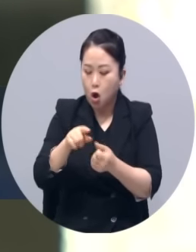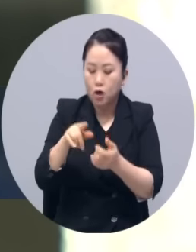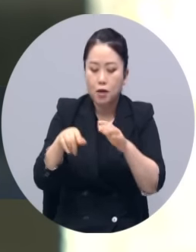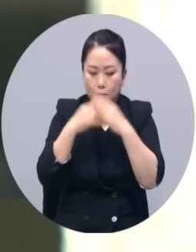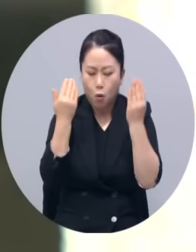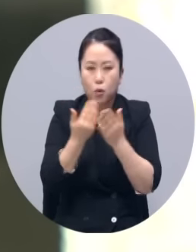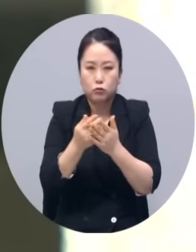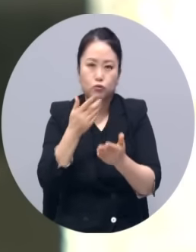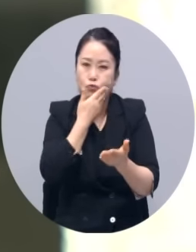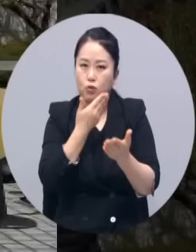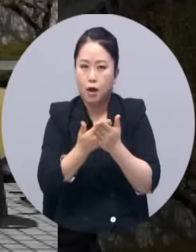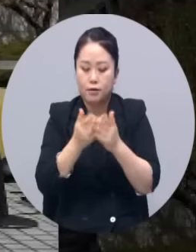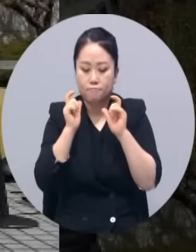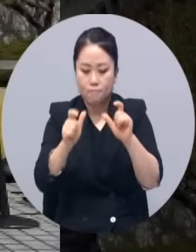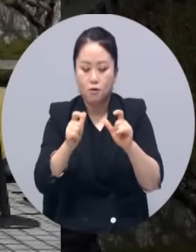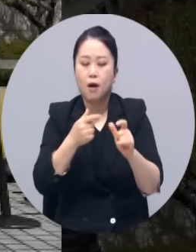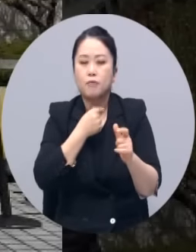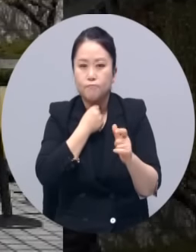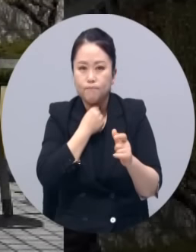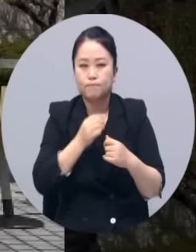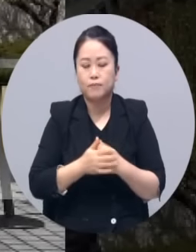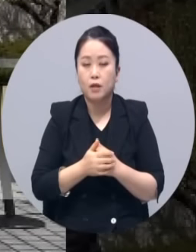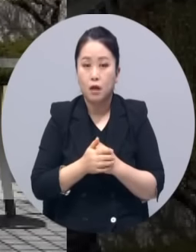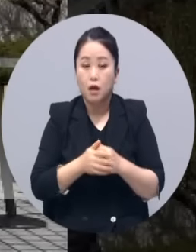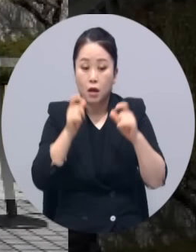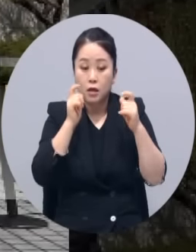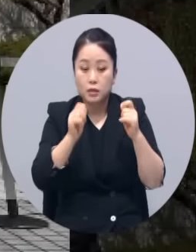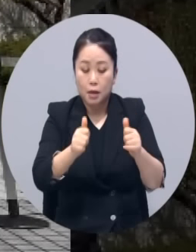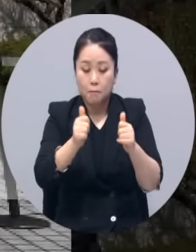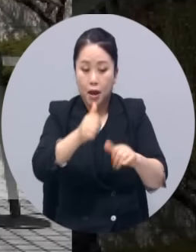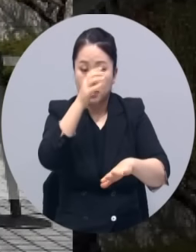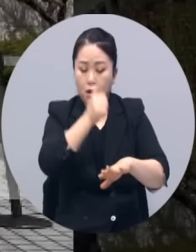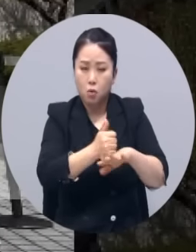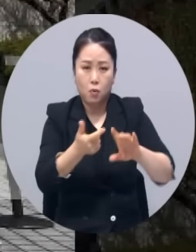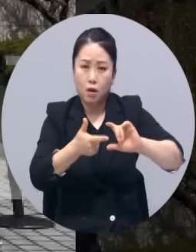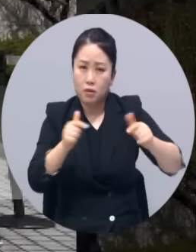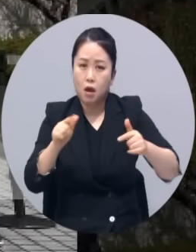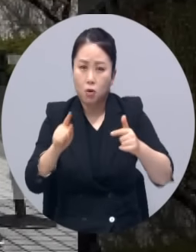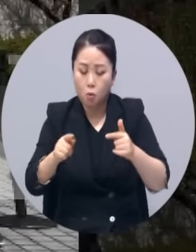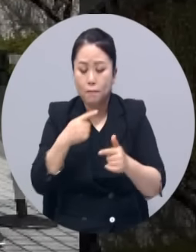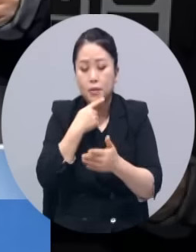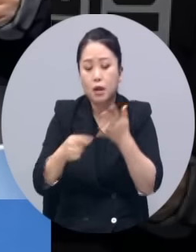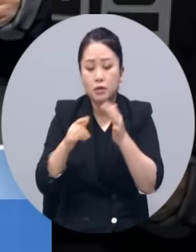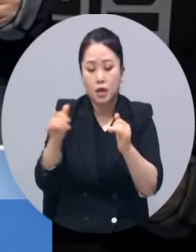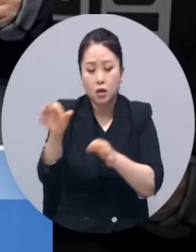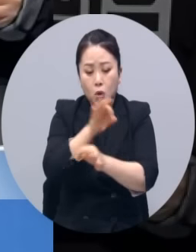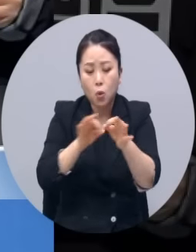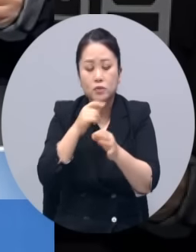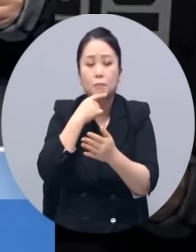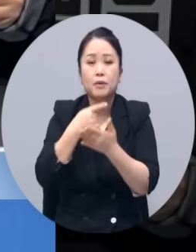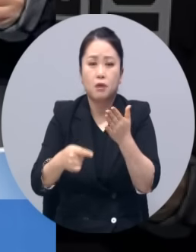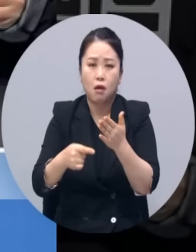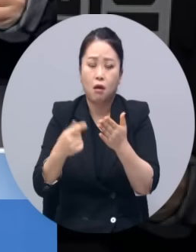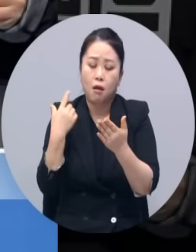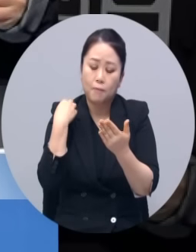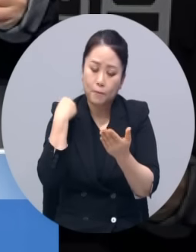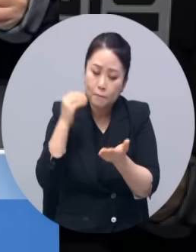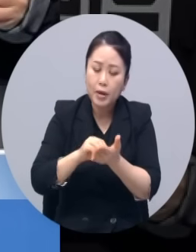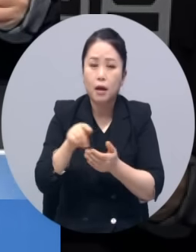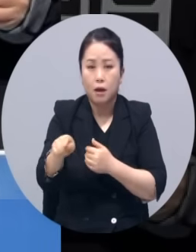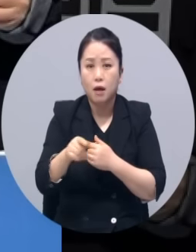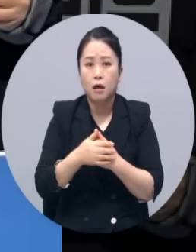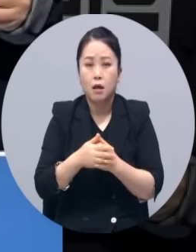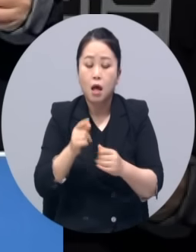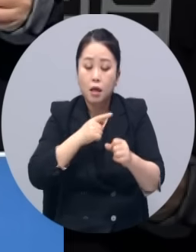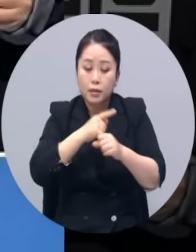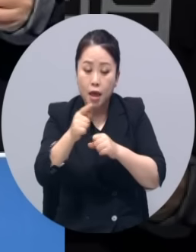선고받았으면 합니다. 재판 결과와는 별개로 피해자들의 경제적 피해는 여전한 게 현실. 피해자들은 내년 초로 다가온 건물